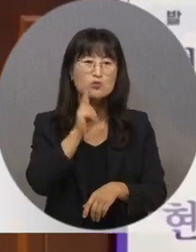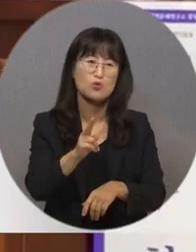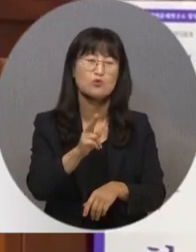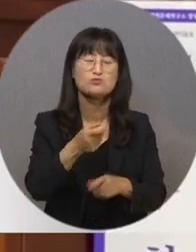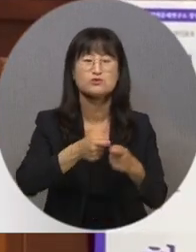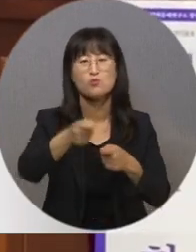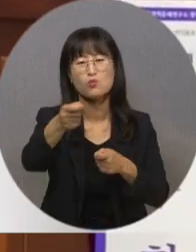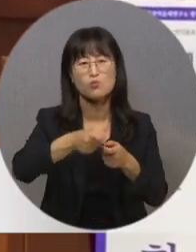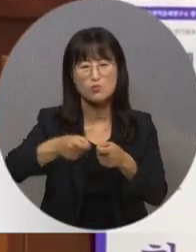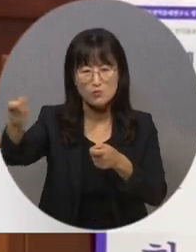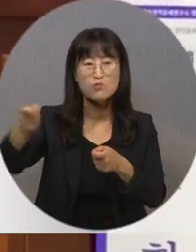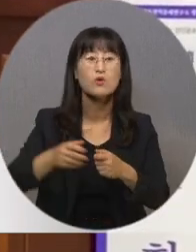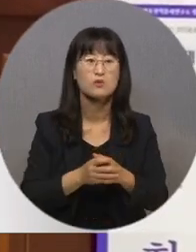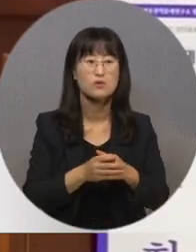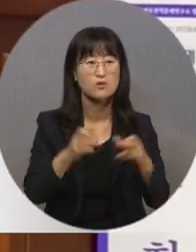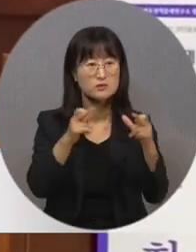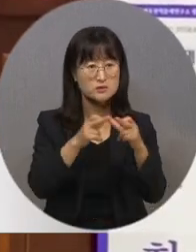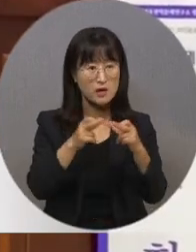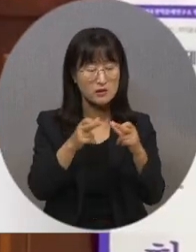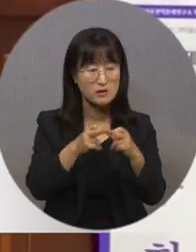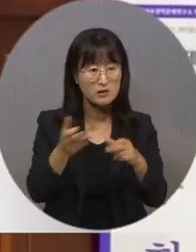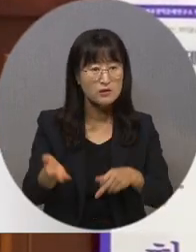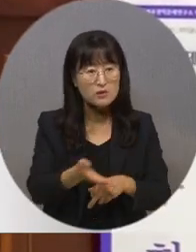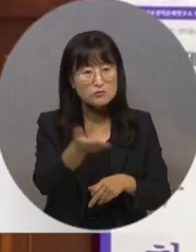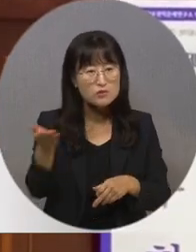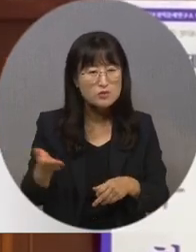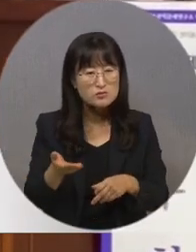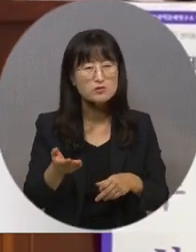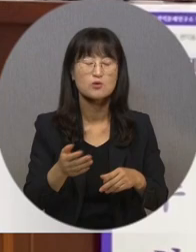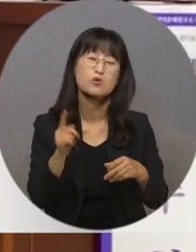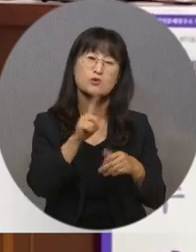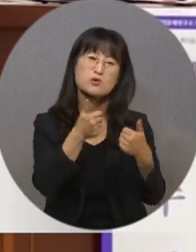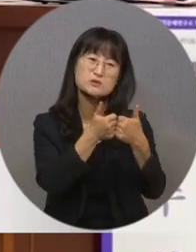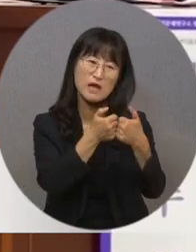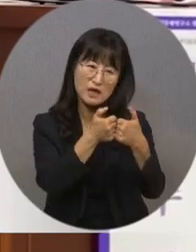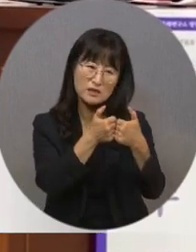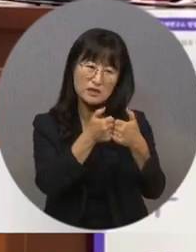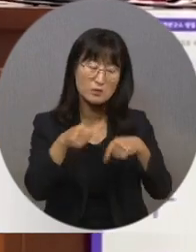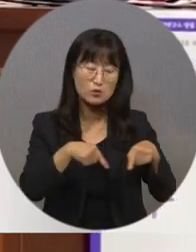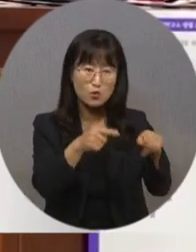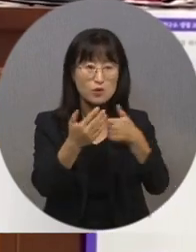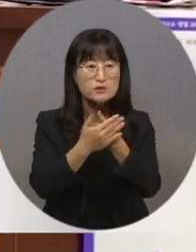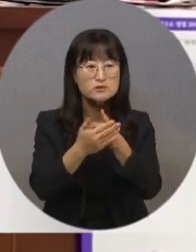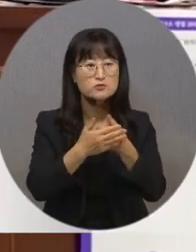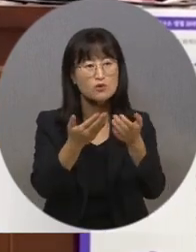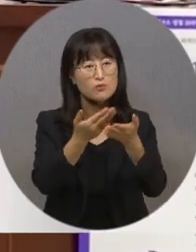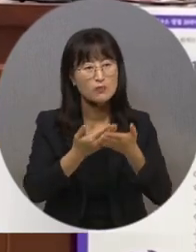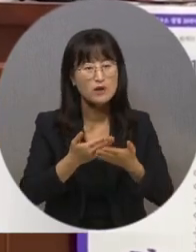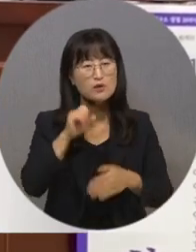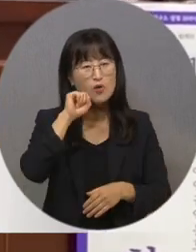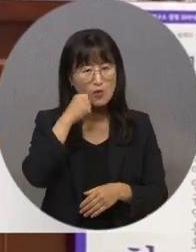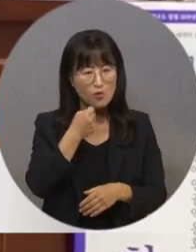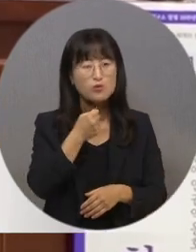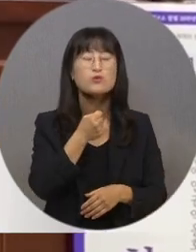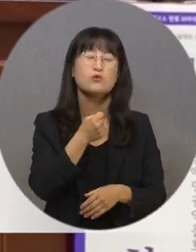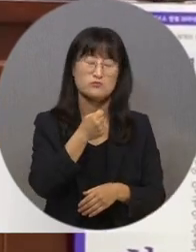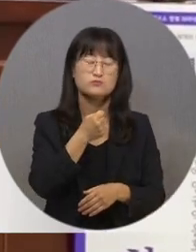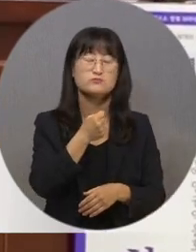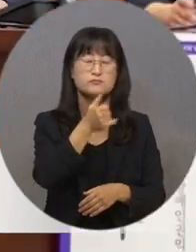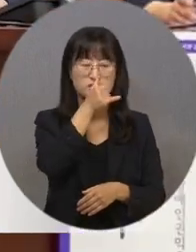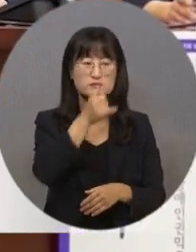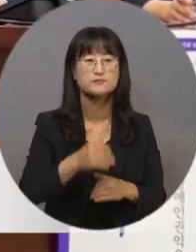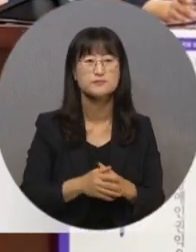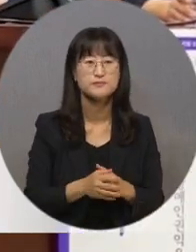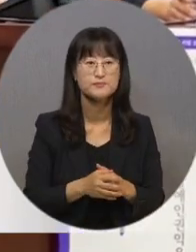많잖아요. 장애인분들이 실질적인 그 상담을 통한 지원을 받는 게 많이 어려운 지점들이